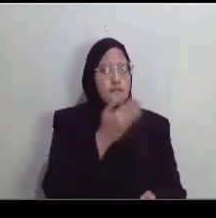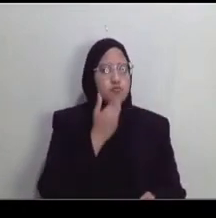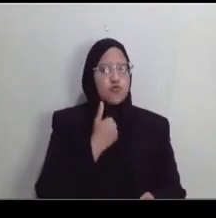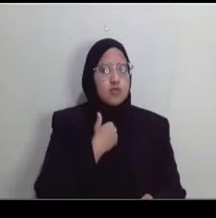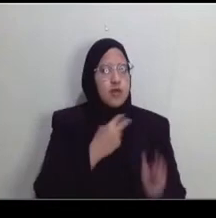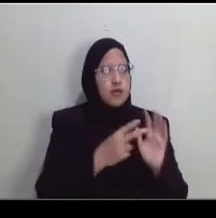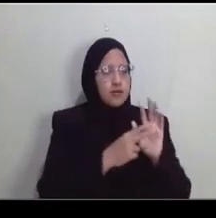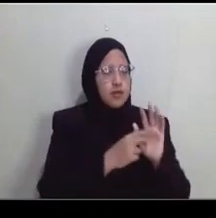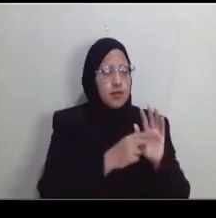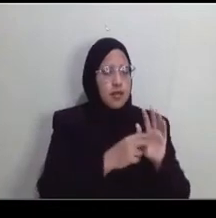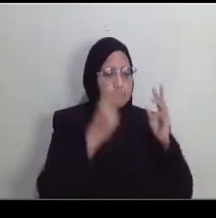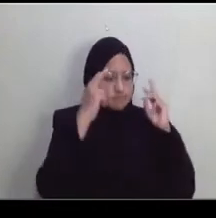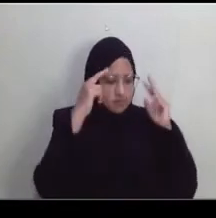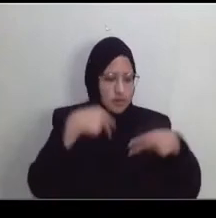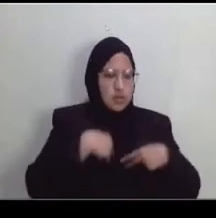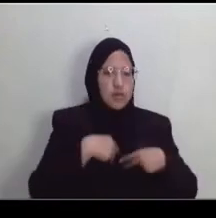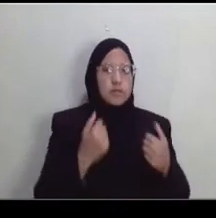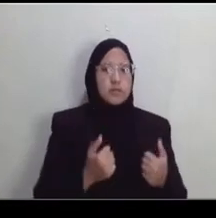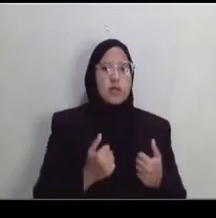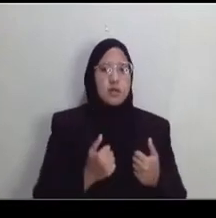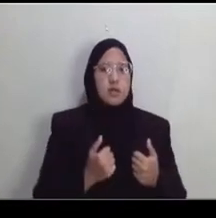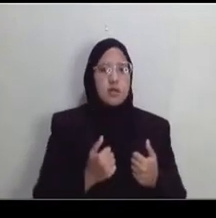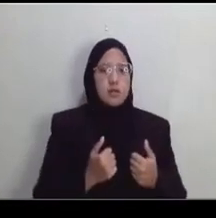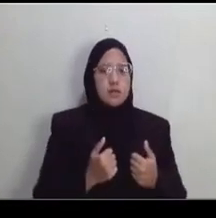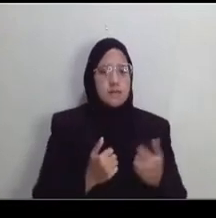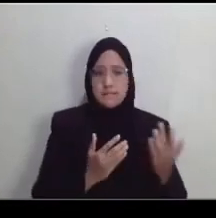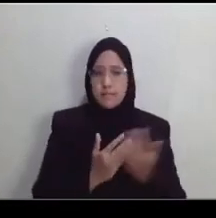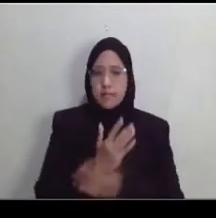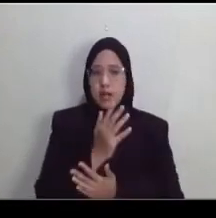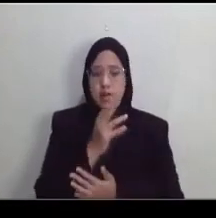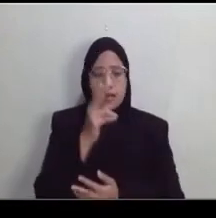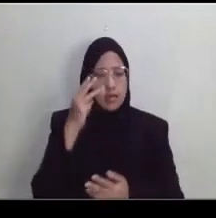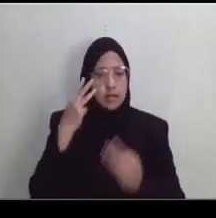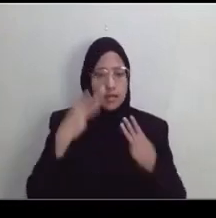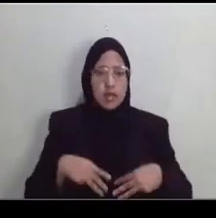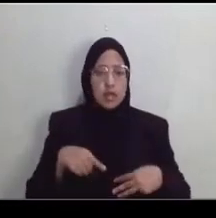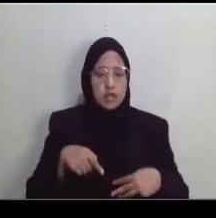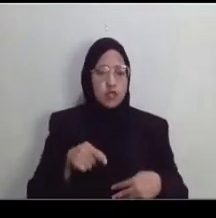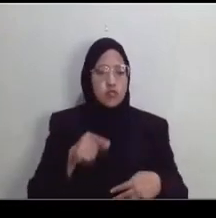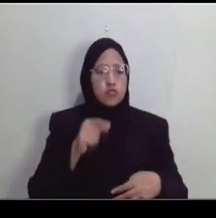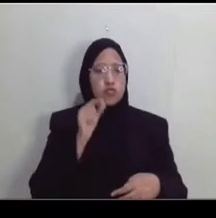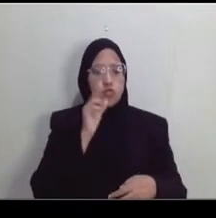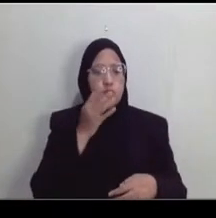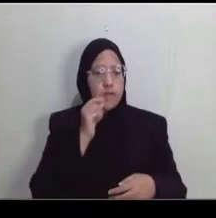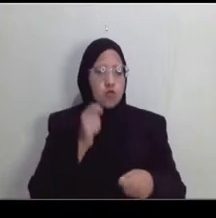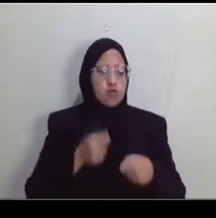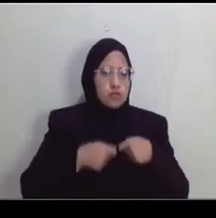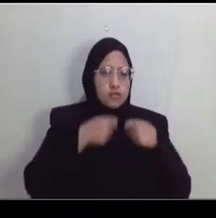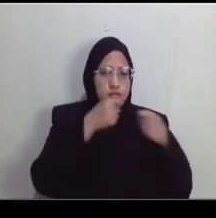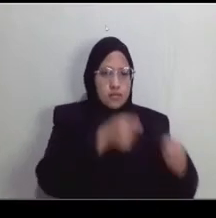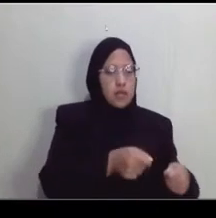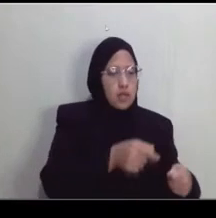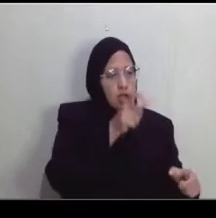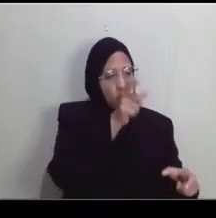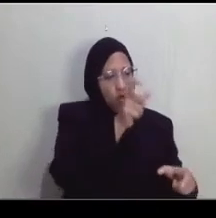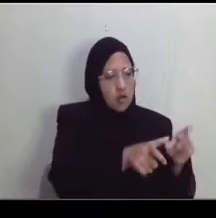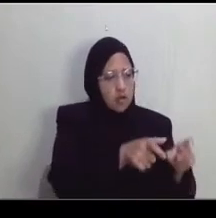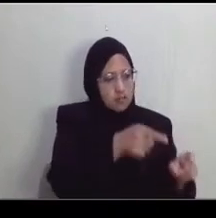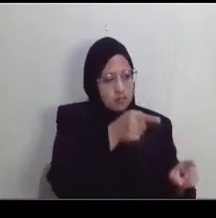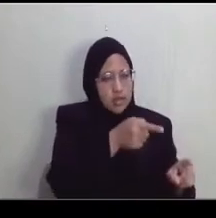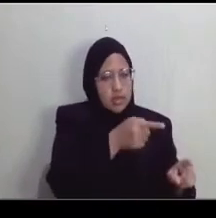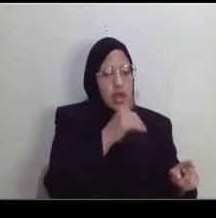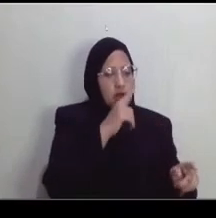pelaku pelanggaran etika untuk kembali menaati rambu-rambu yang ditetapkan dalam pedoman